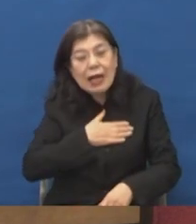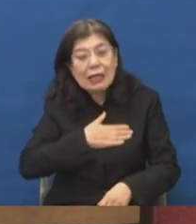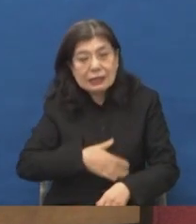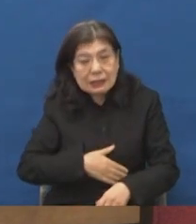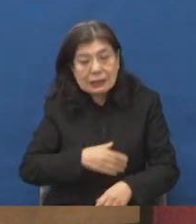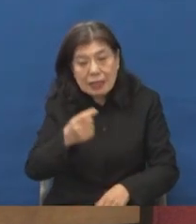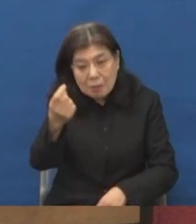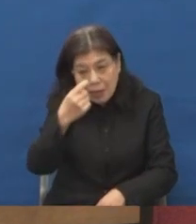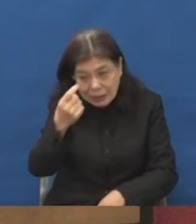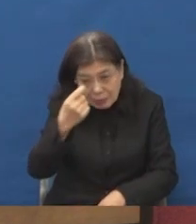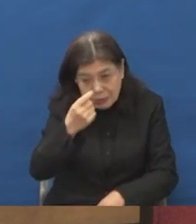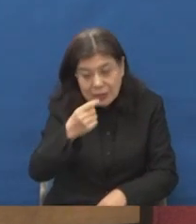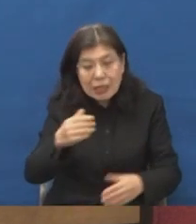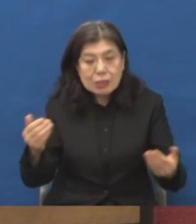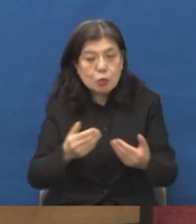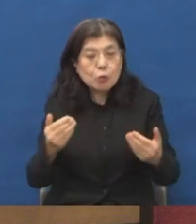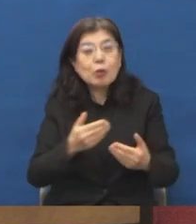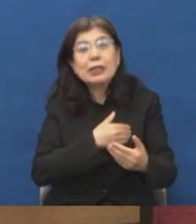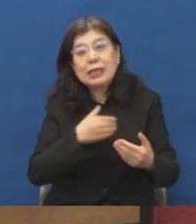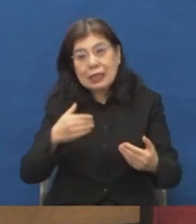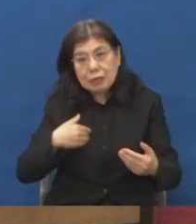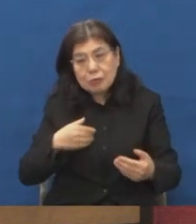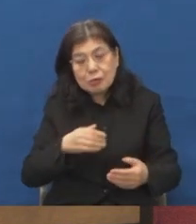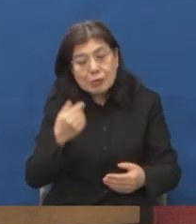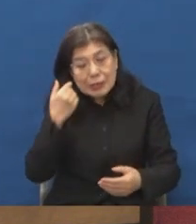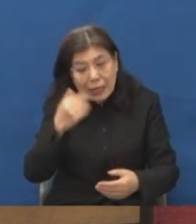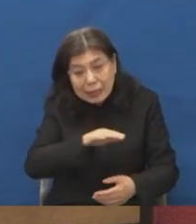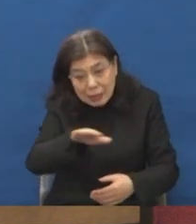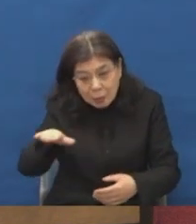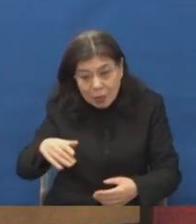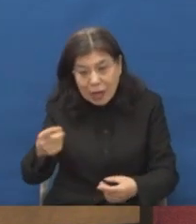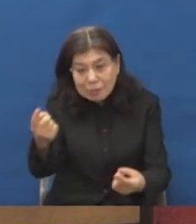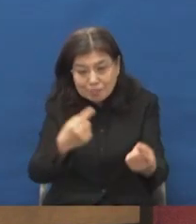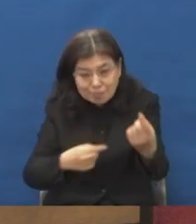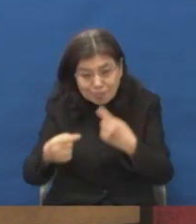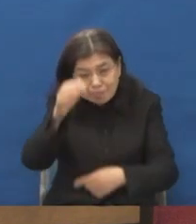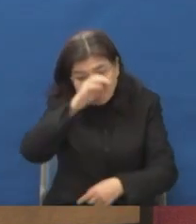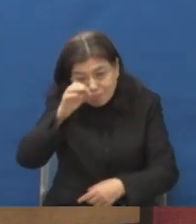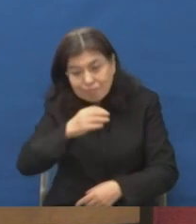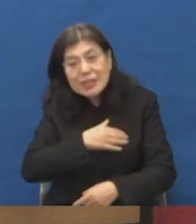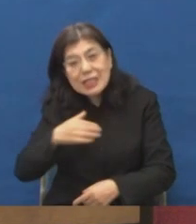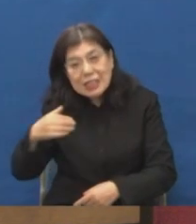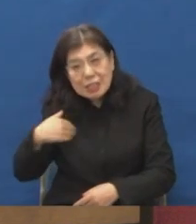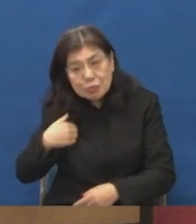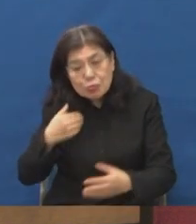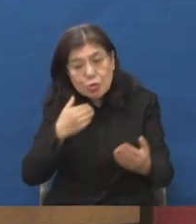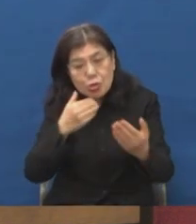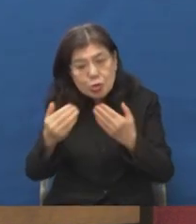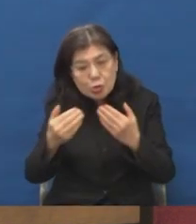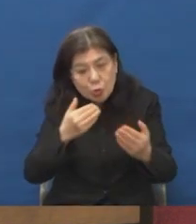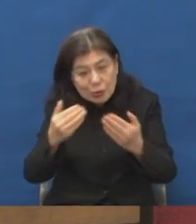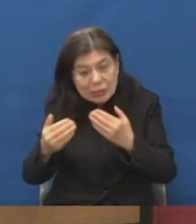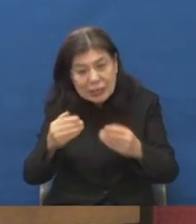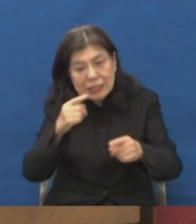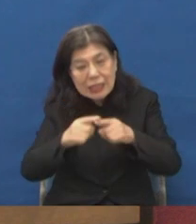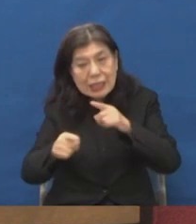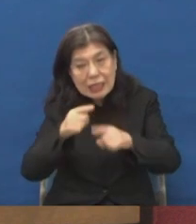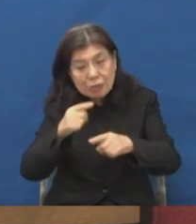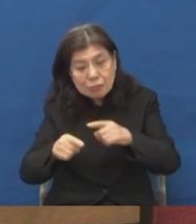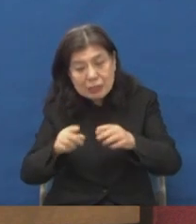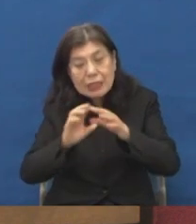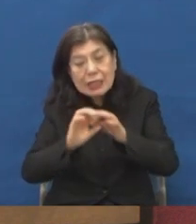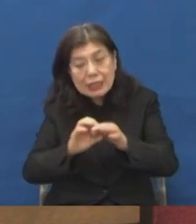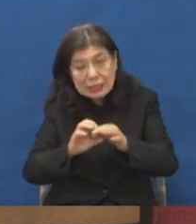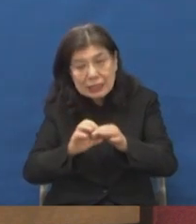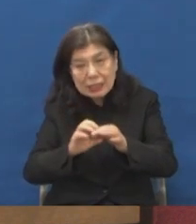ができ、誰もが訪れ、楽しむことができる都市成長戦略に貢献する姿勢で、攻めの経営を展